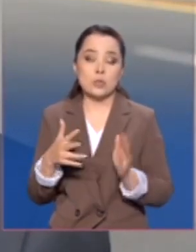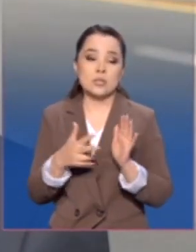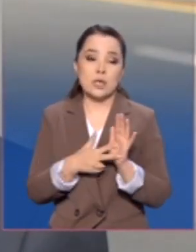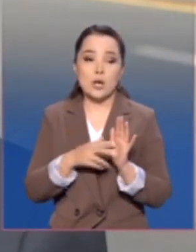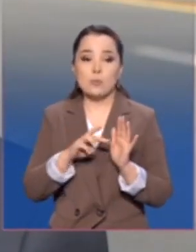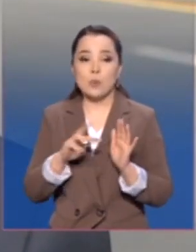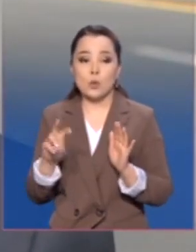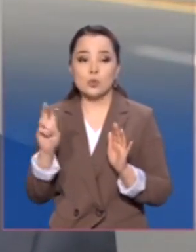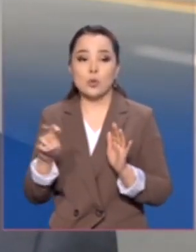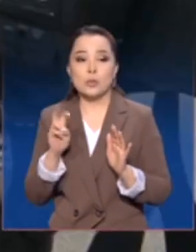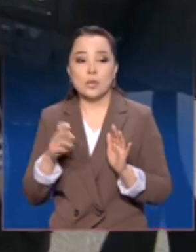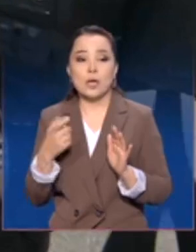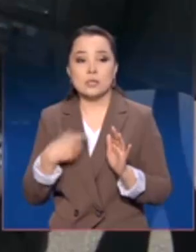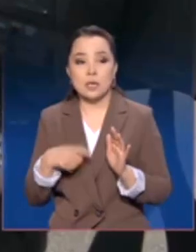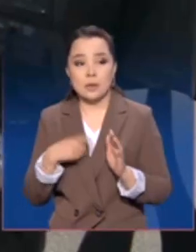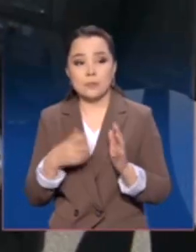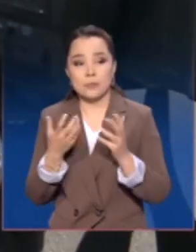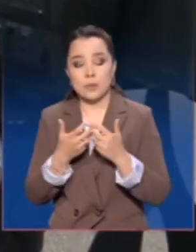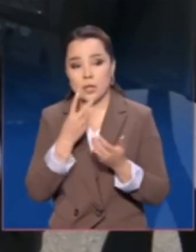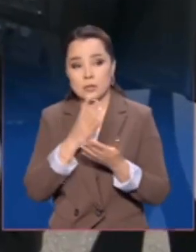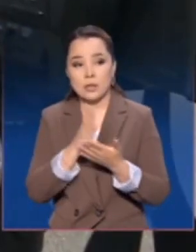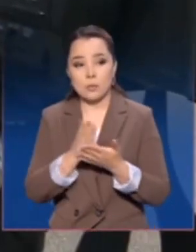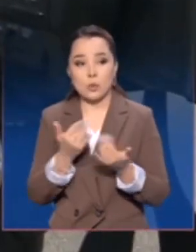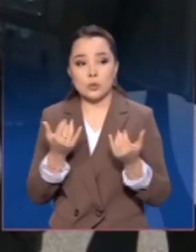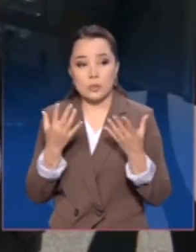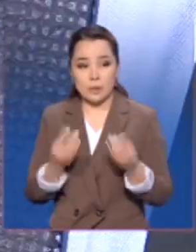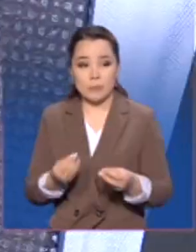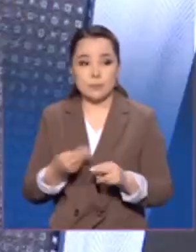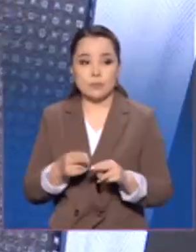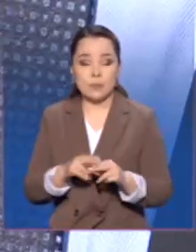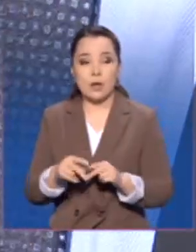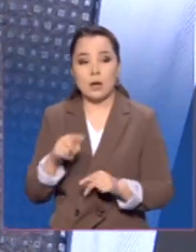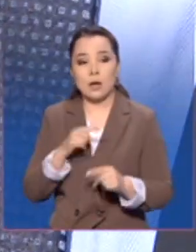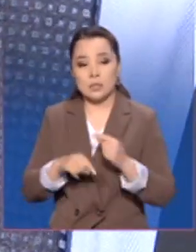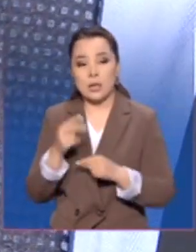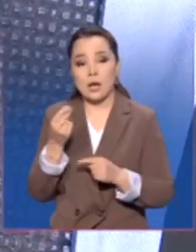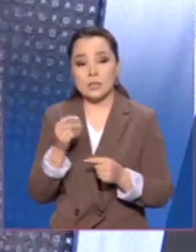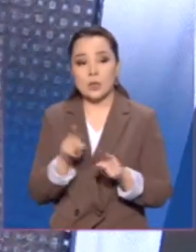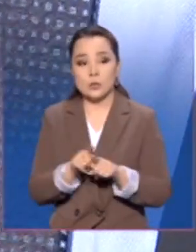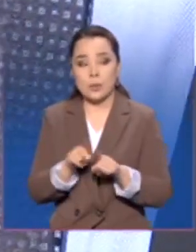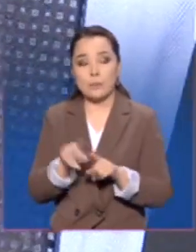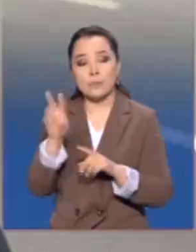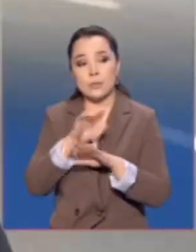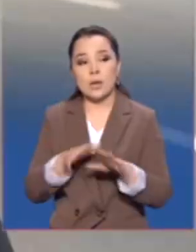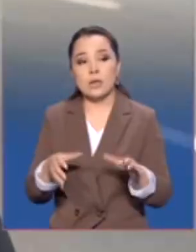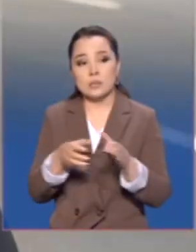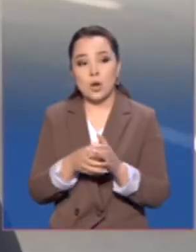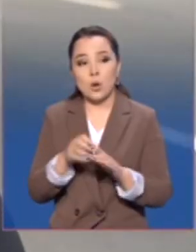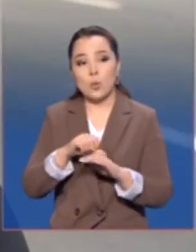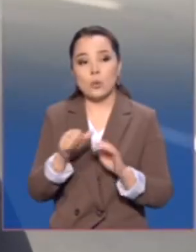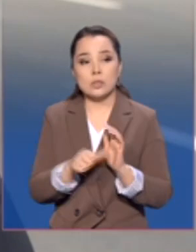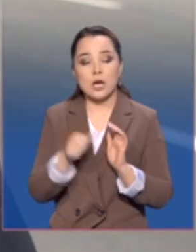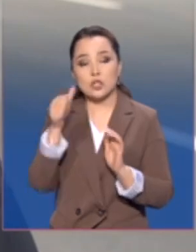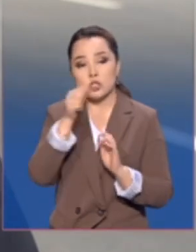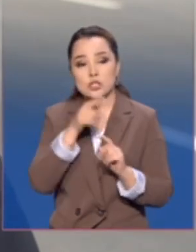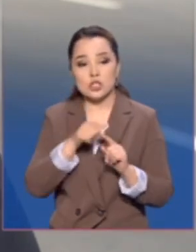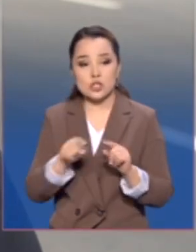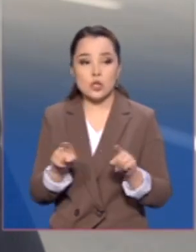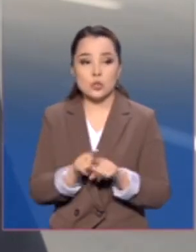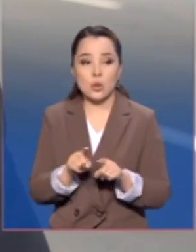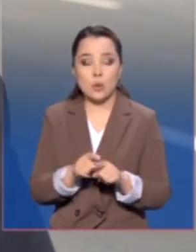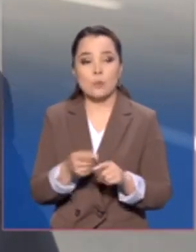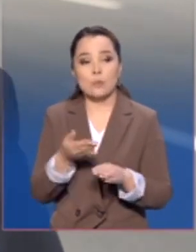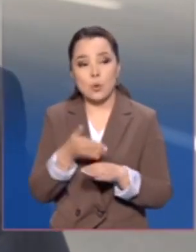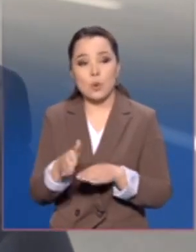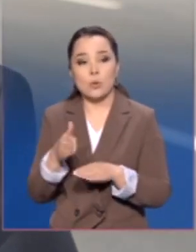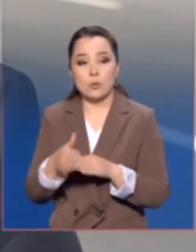миллион доллар өз қаражат есебін қарастырып отыр бүгінгі таңда. Оның қайтару есебі енді мемлекет 16 жылдың ішінде бізге